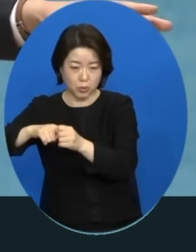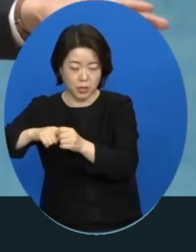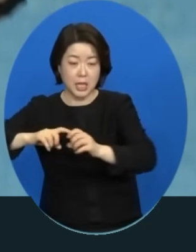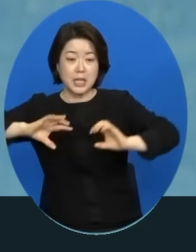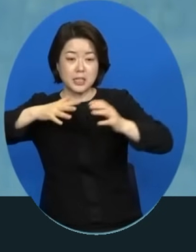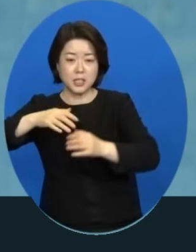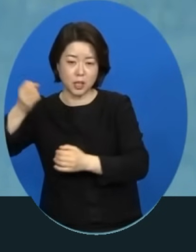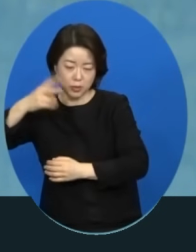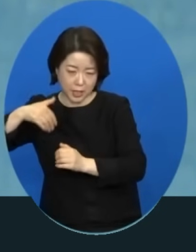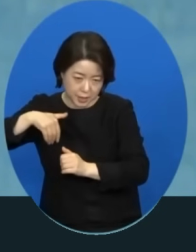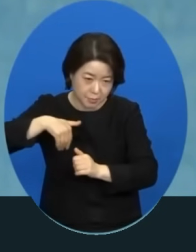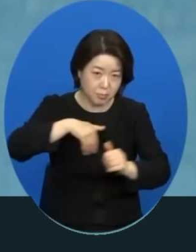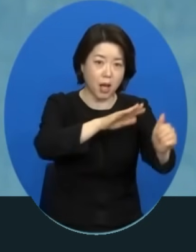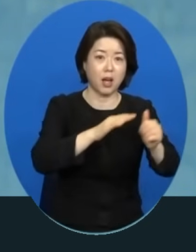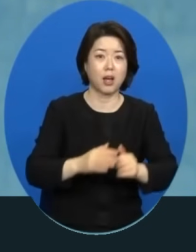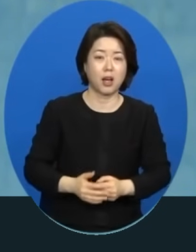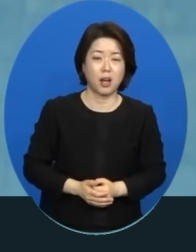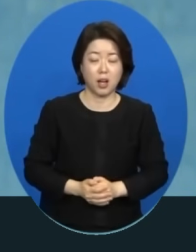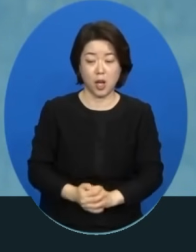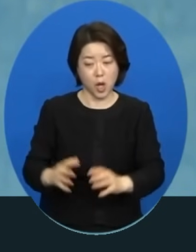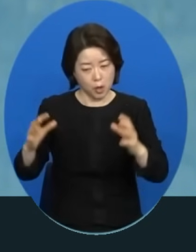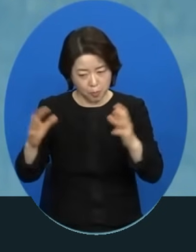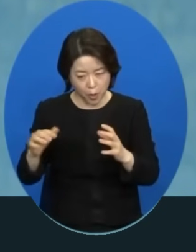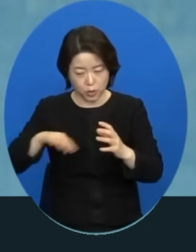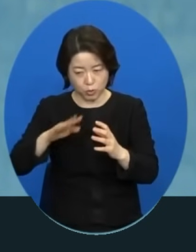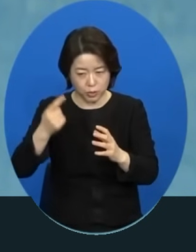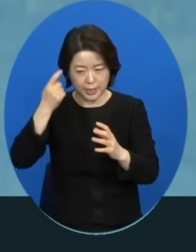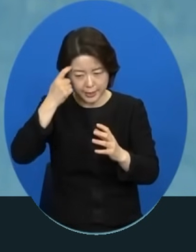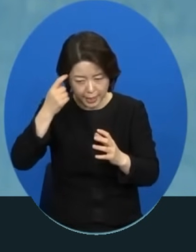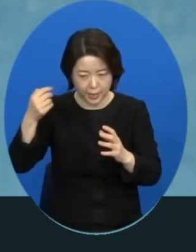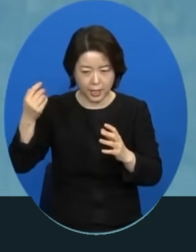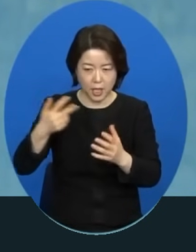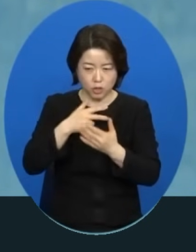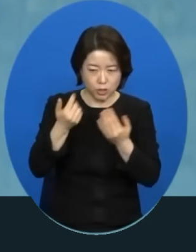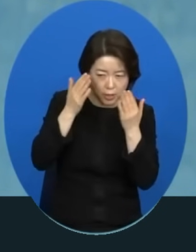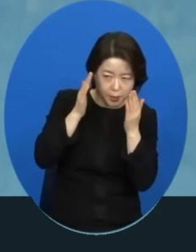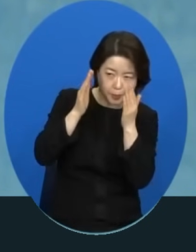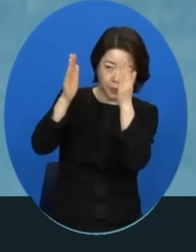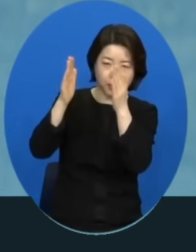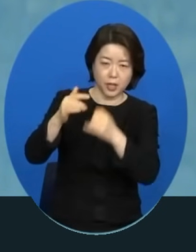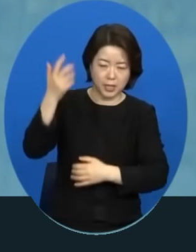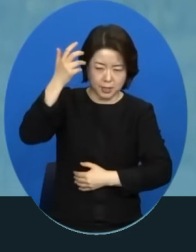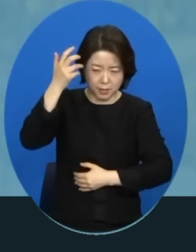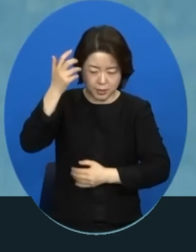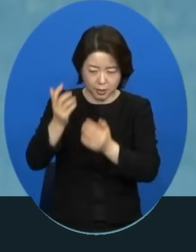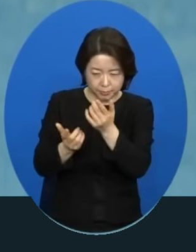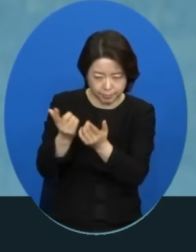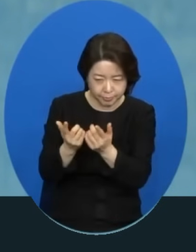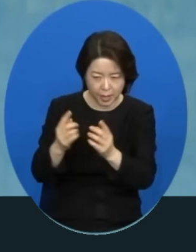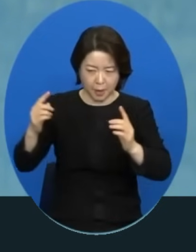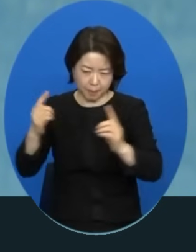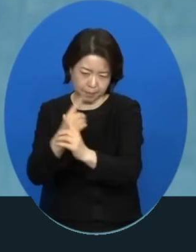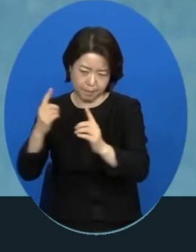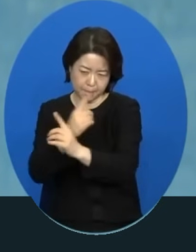것이죠. 모여서 우리의 생각과 시선을 주님께 고정하고 영점 조정을 하고 다시 세상으로 나아가서